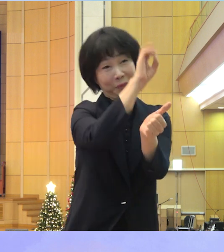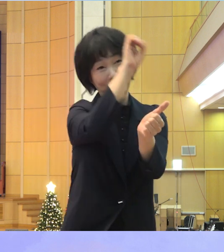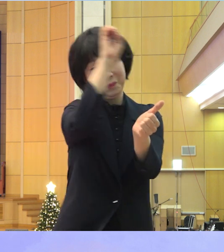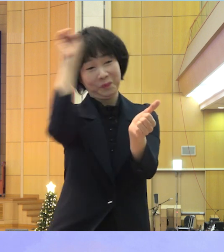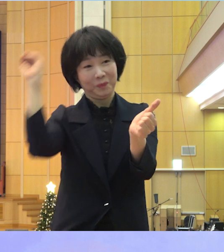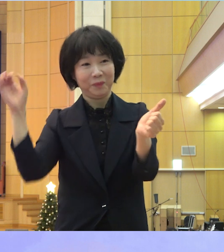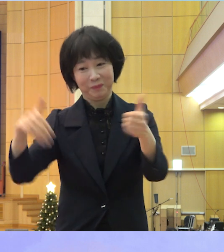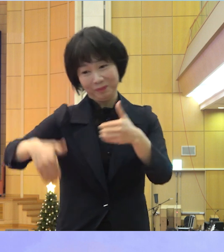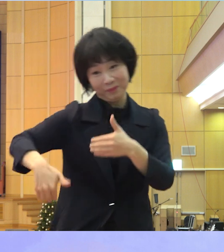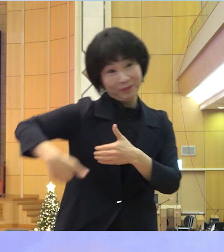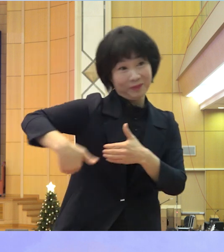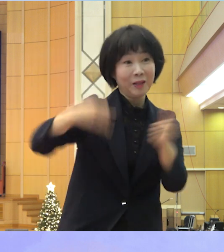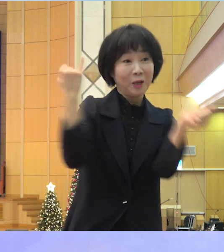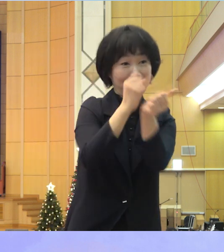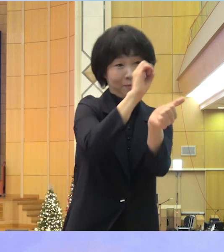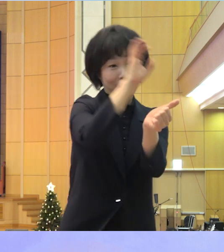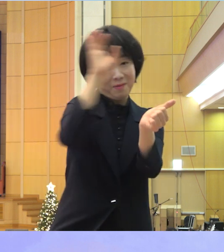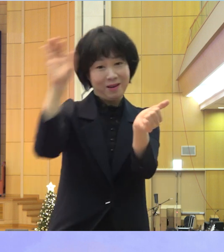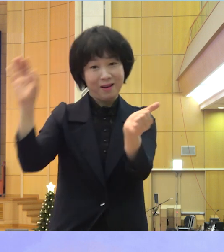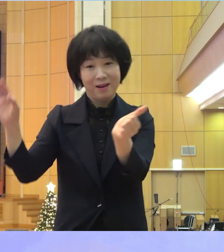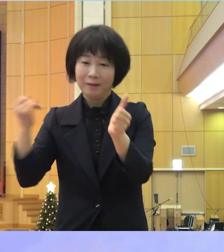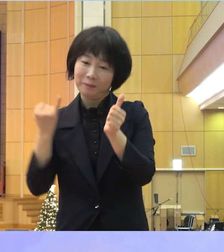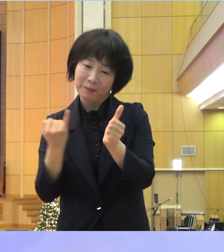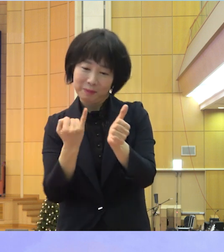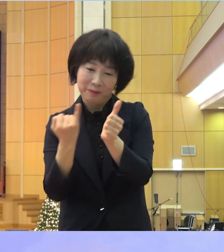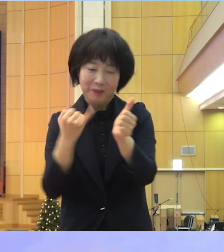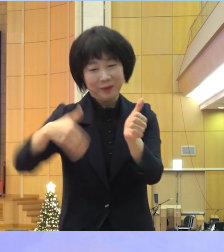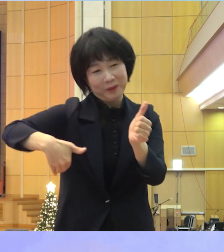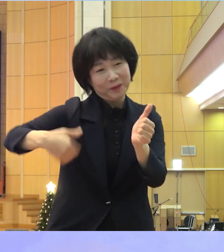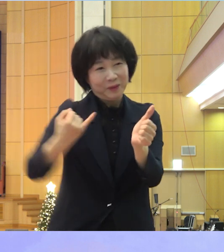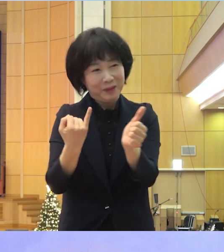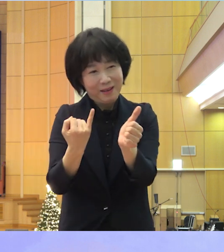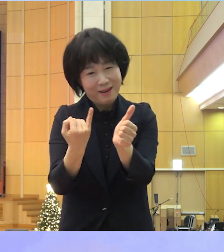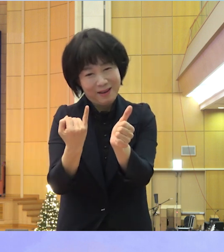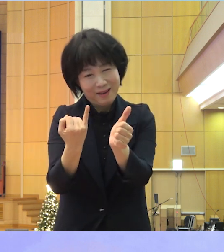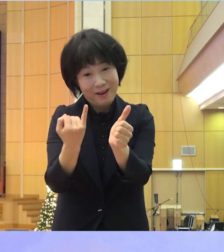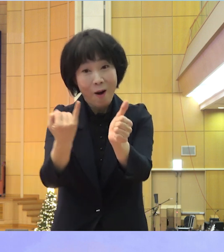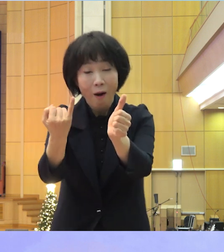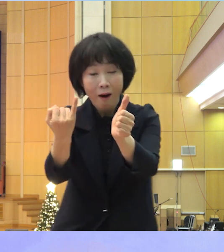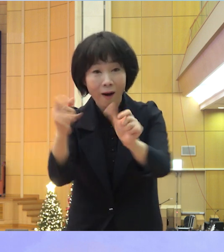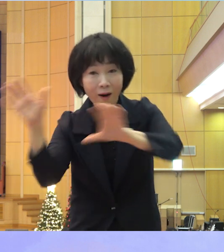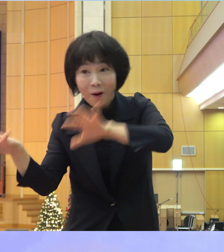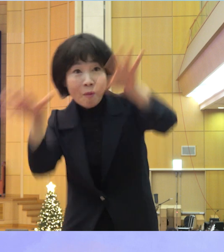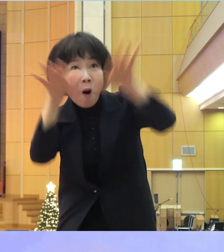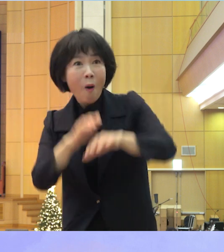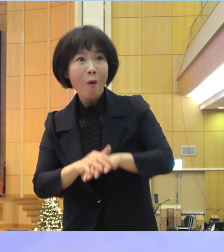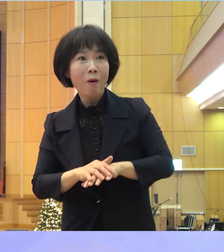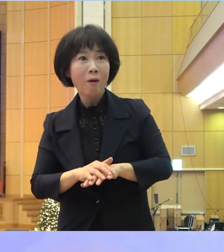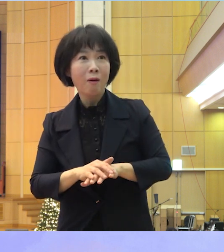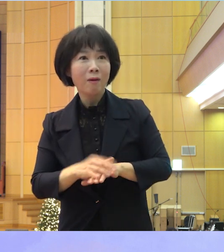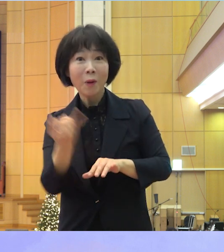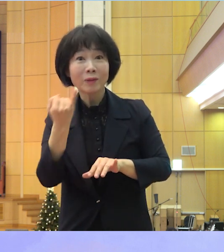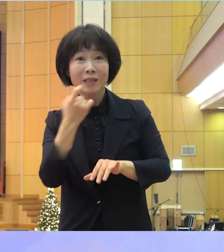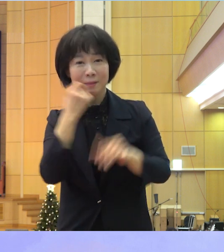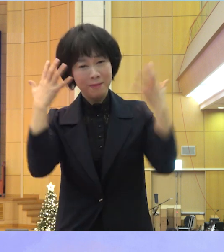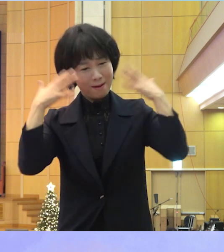딴딴따딴 딴딴따딴, 참 참 얼마나